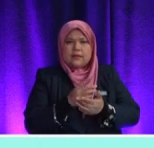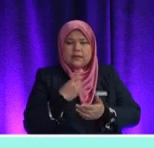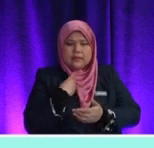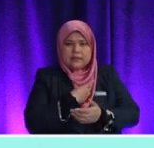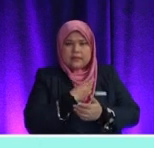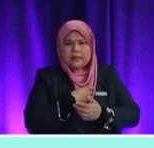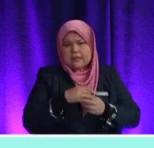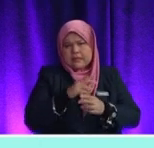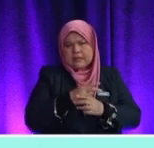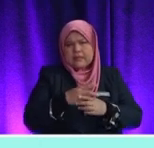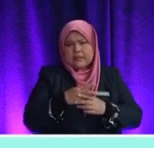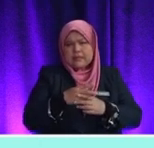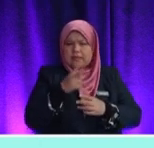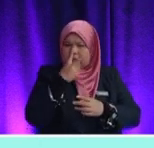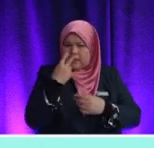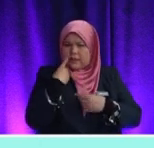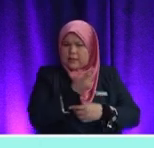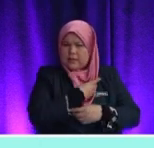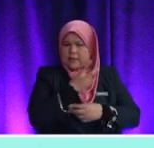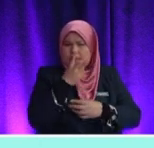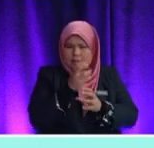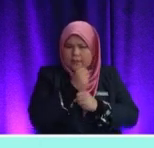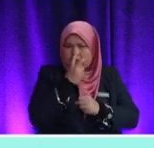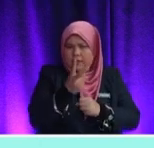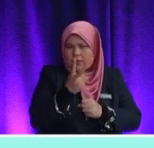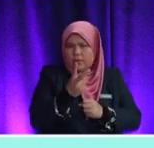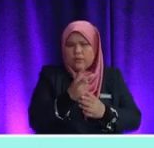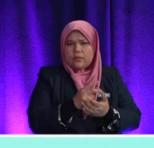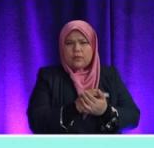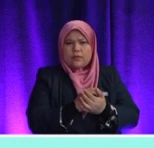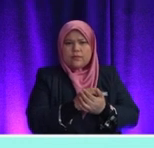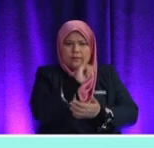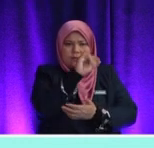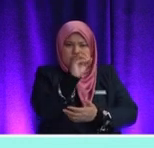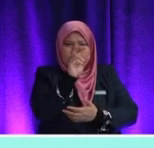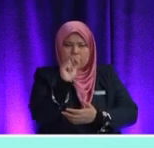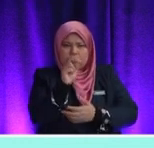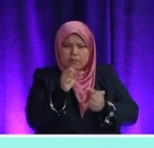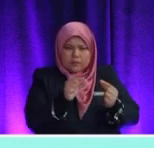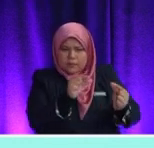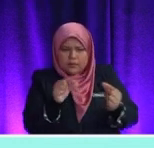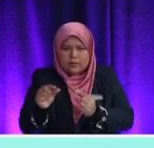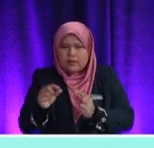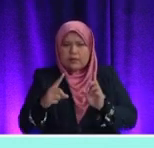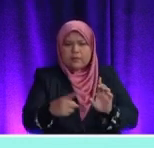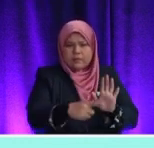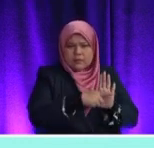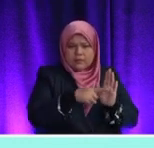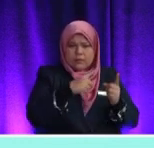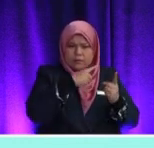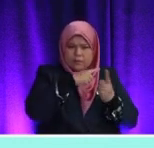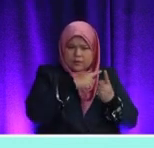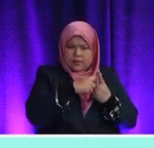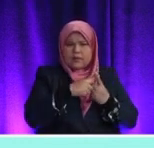teorinya sekitar akan dapat lihat ah ayun-ayun yang mana bergerak ke Terminal positif dan